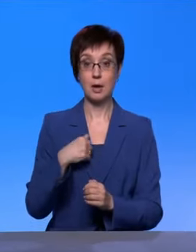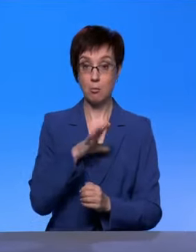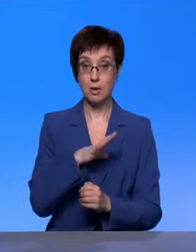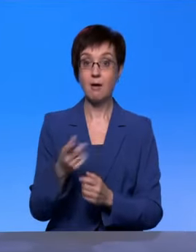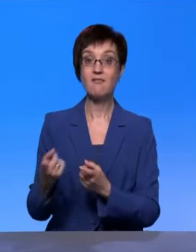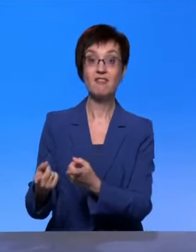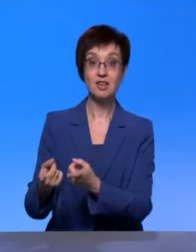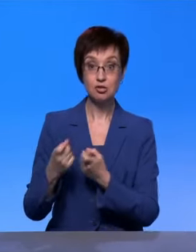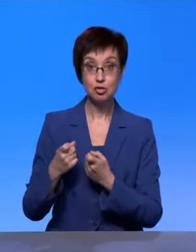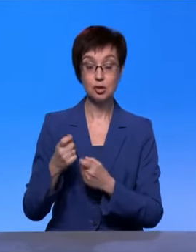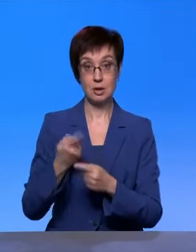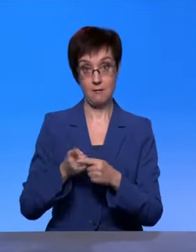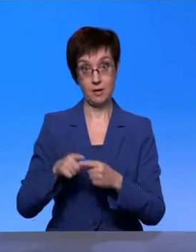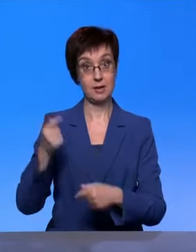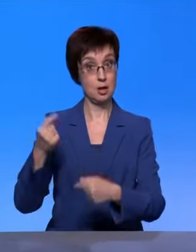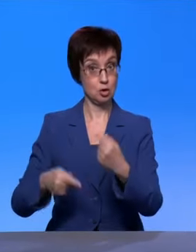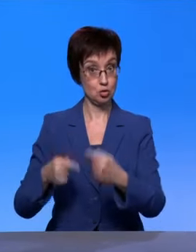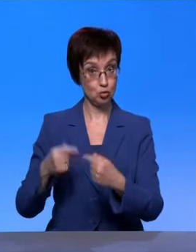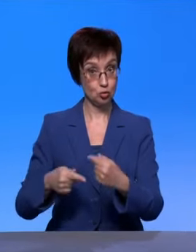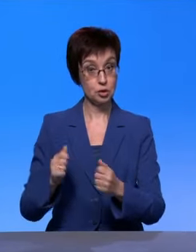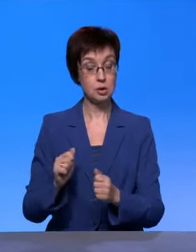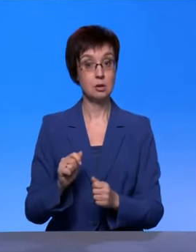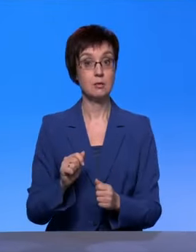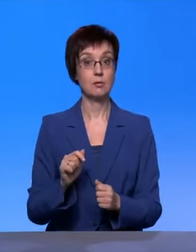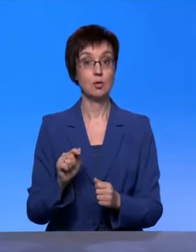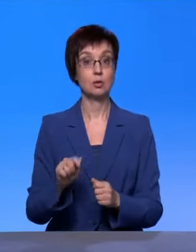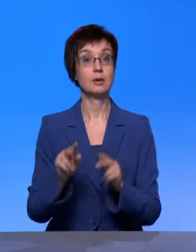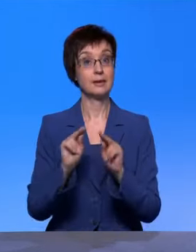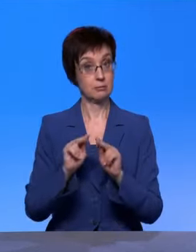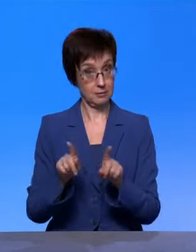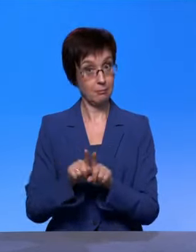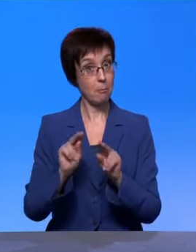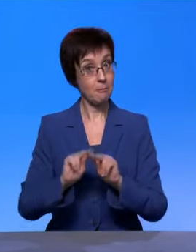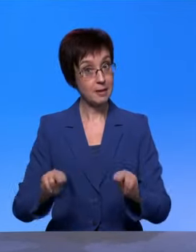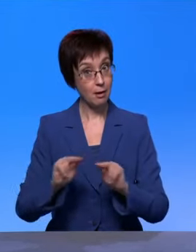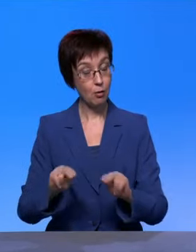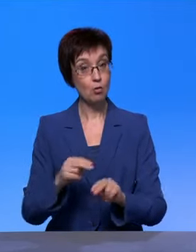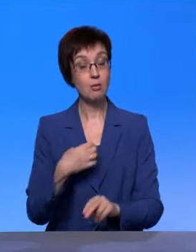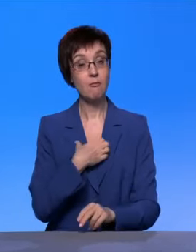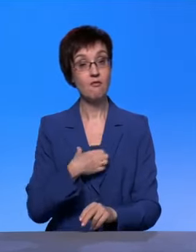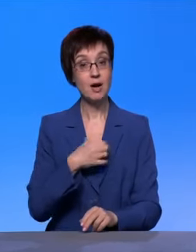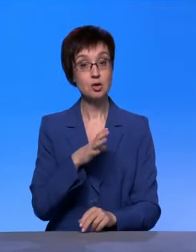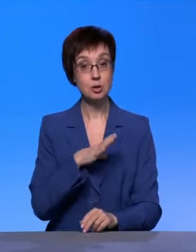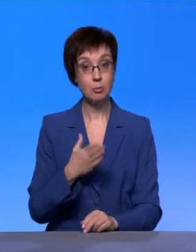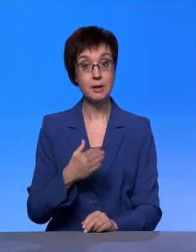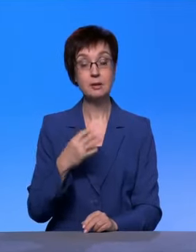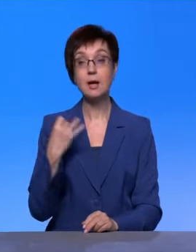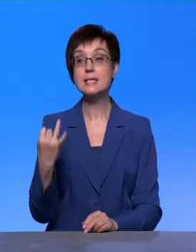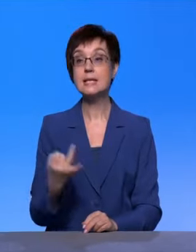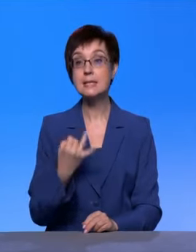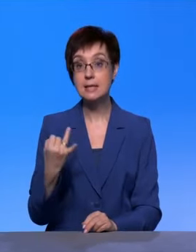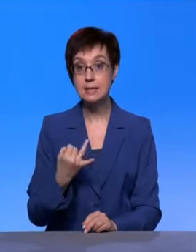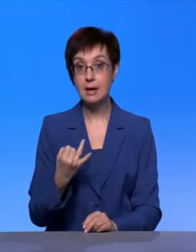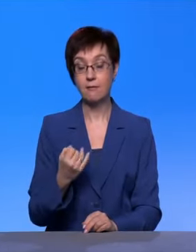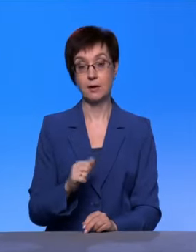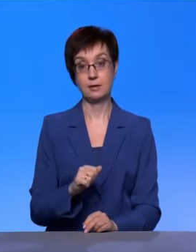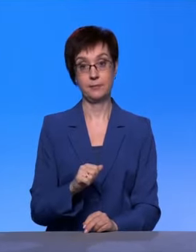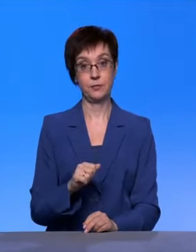происходит. Но ей было важно заинтересовать ребенка, чтобы он тоже включился в процесс. Неужели вот мы сейчас говорим о том, что ЕГЭ развивается,